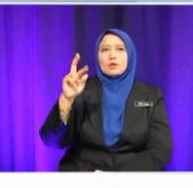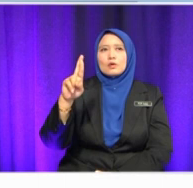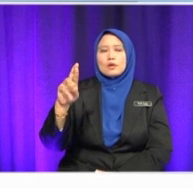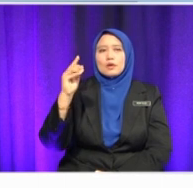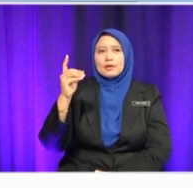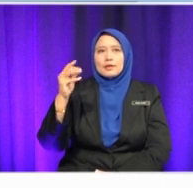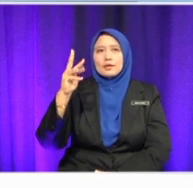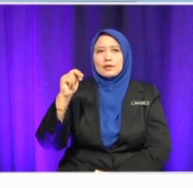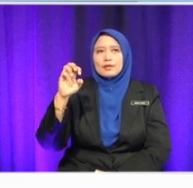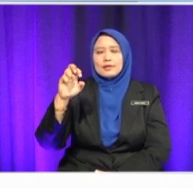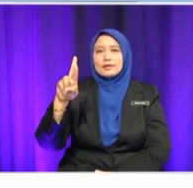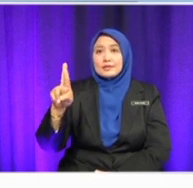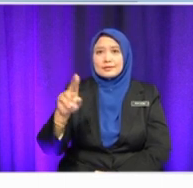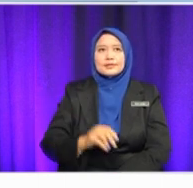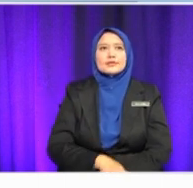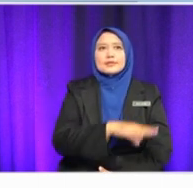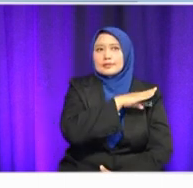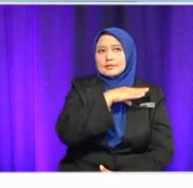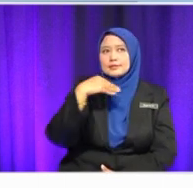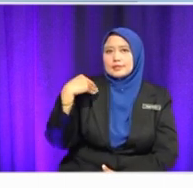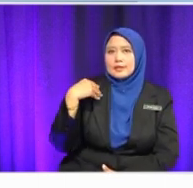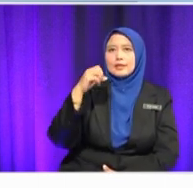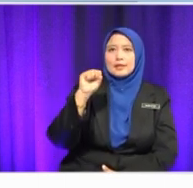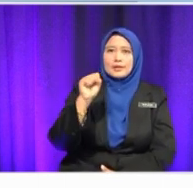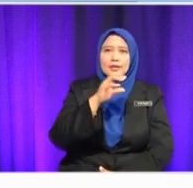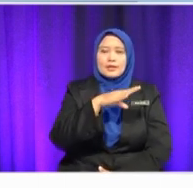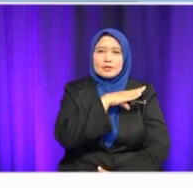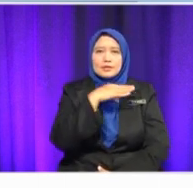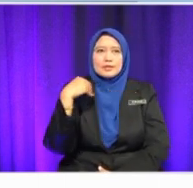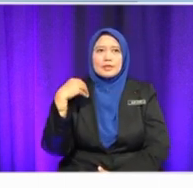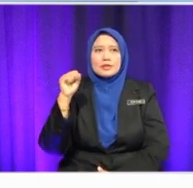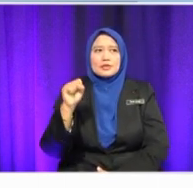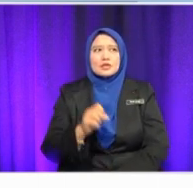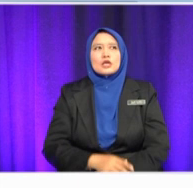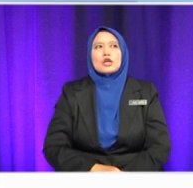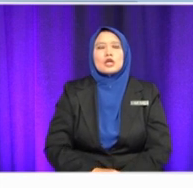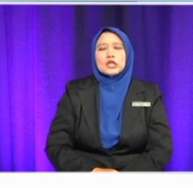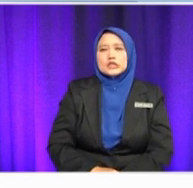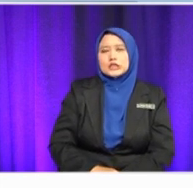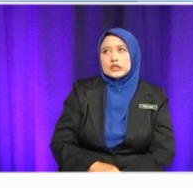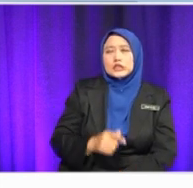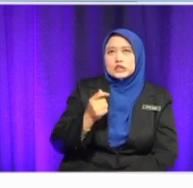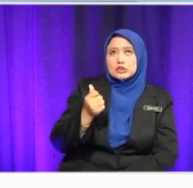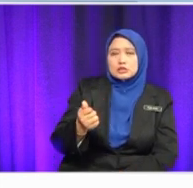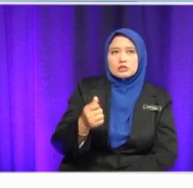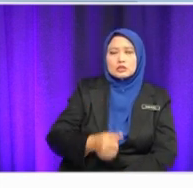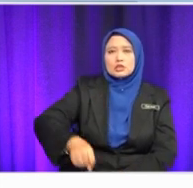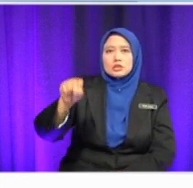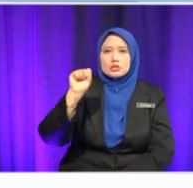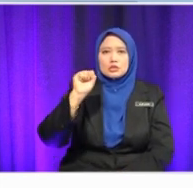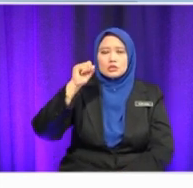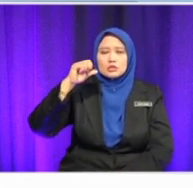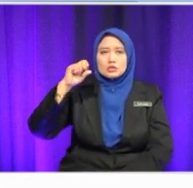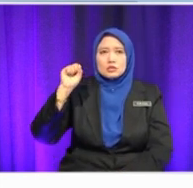dan dia juga merupakan seorang ahli psikologi kebangsaan Amerika dan dia telah mencipta